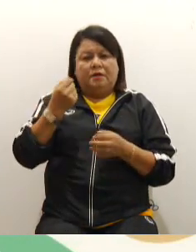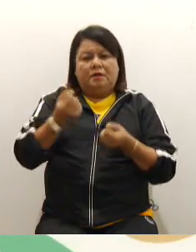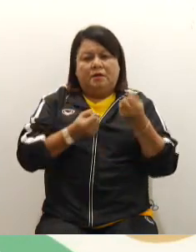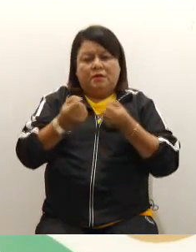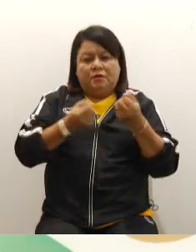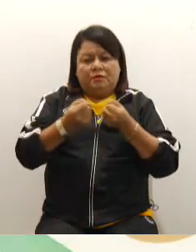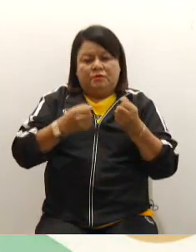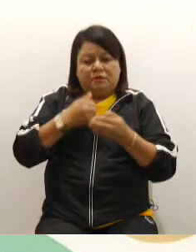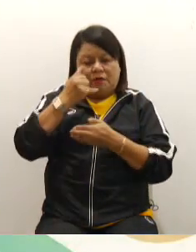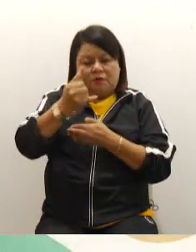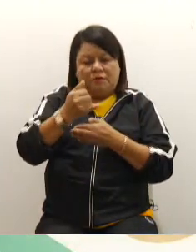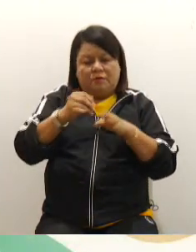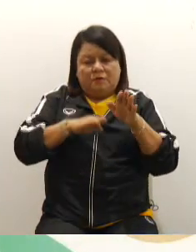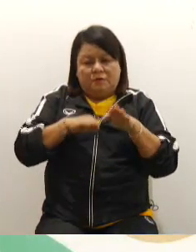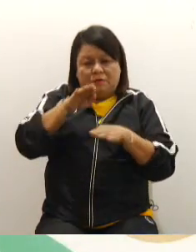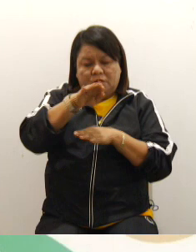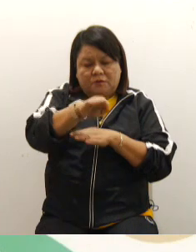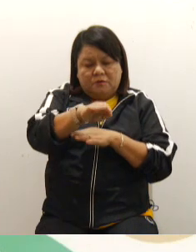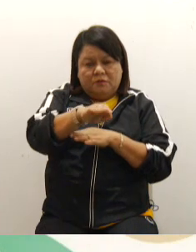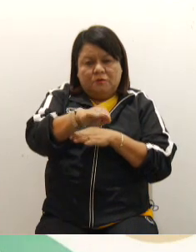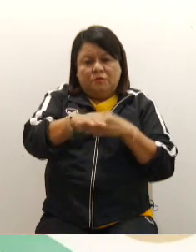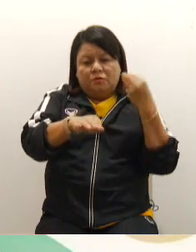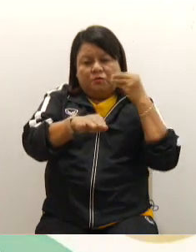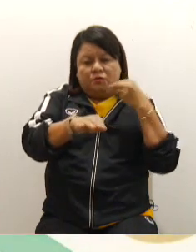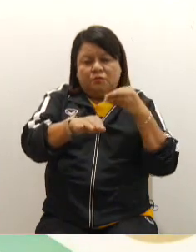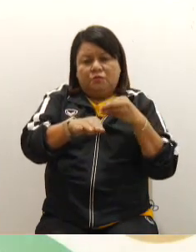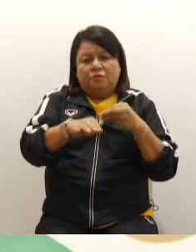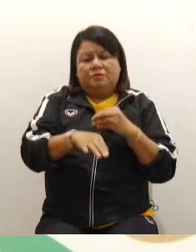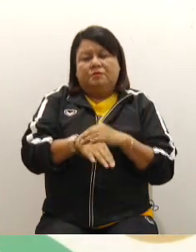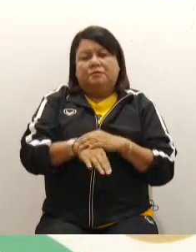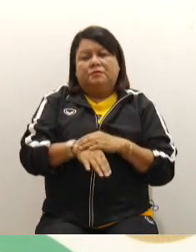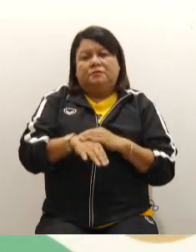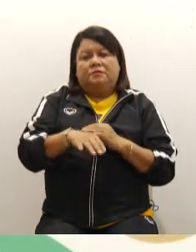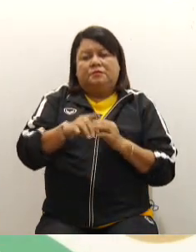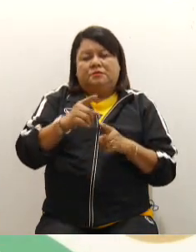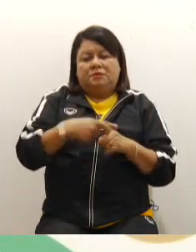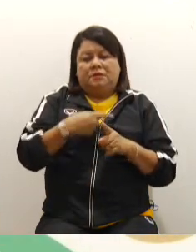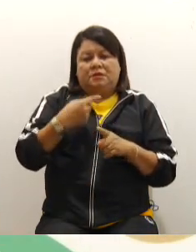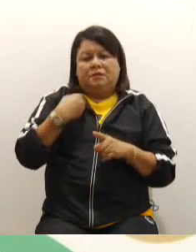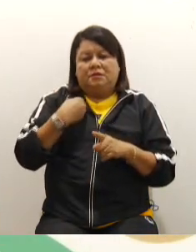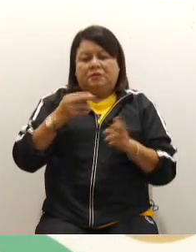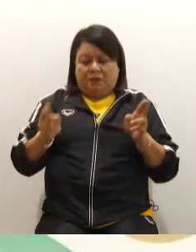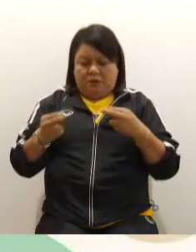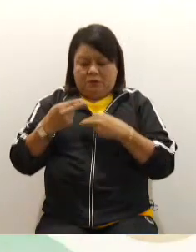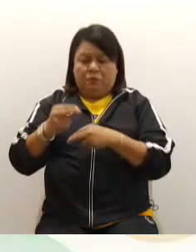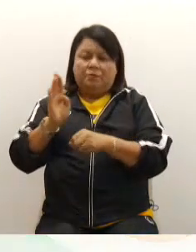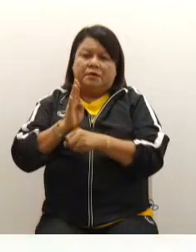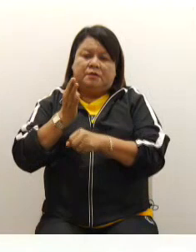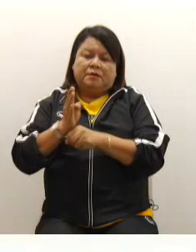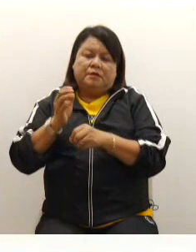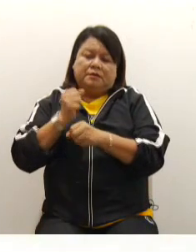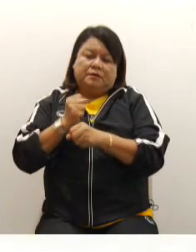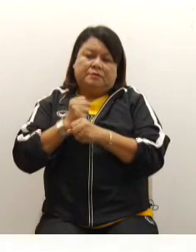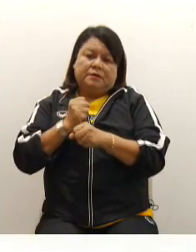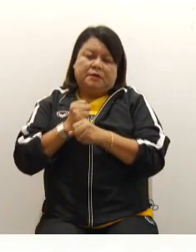องเข้าให้เซอร์วิสเนี่ยทุกๆ10,000 กิโลใช่ไหมคะเรายังทำเลยแต่ห้องปฏิบัติการนี้ไม่เคยมีใครทำเลยนะคะก็